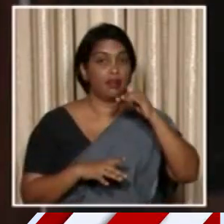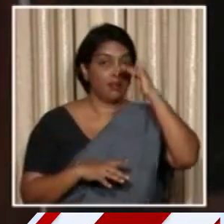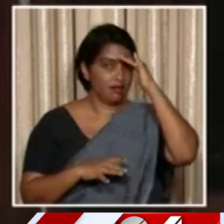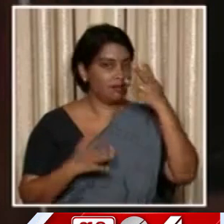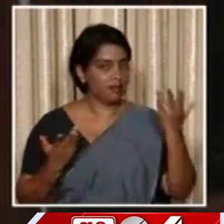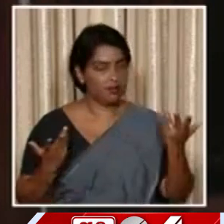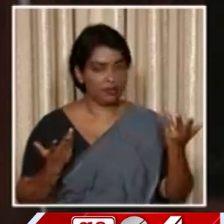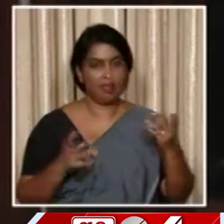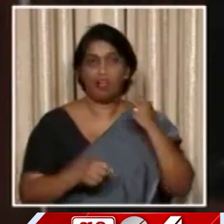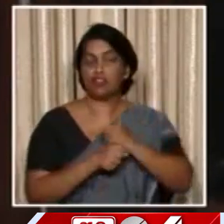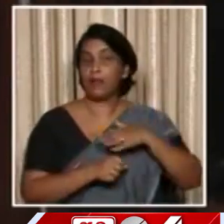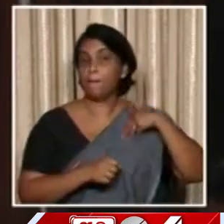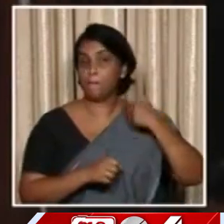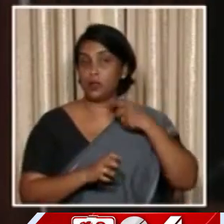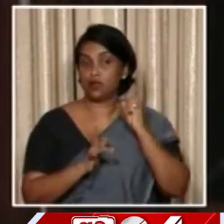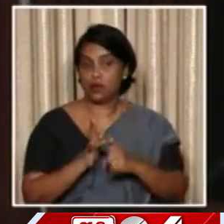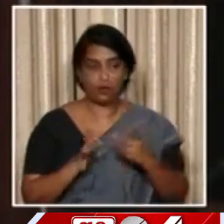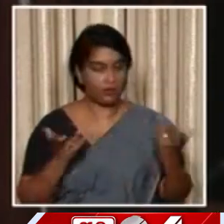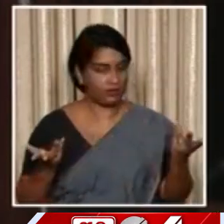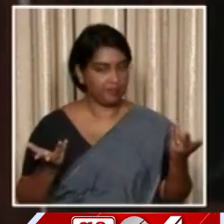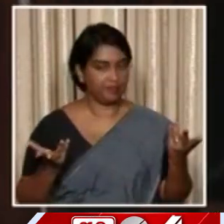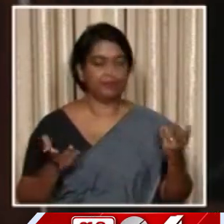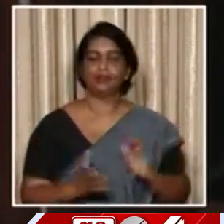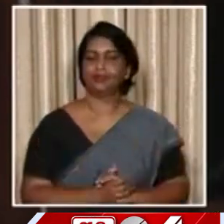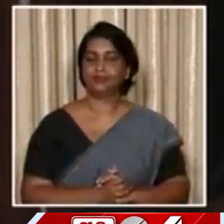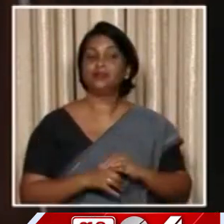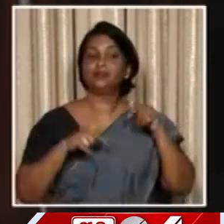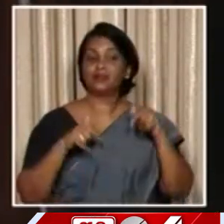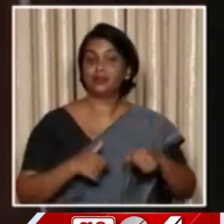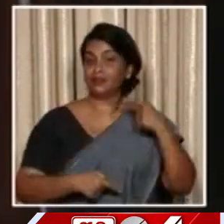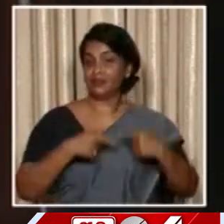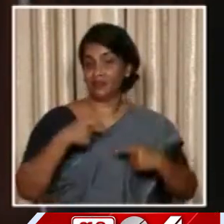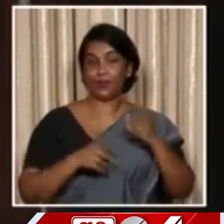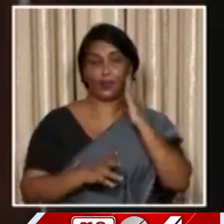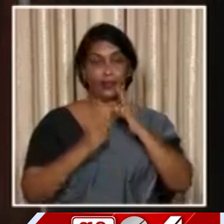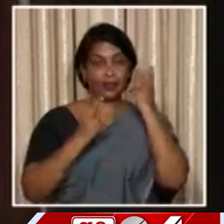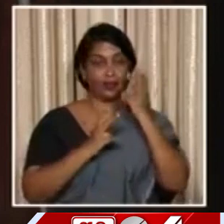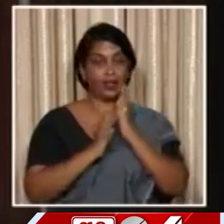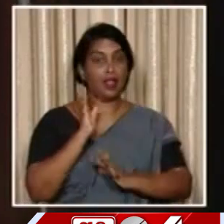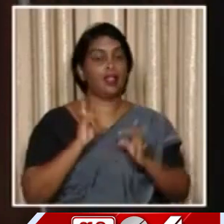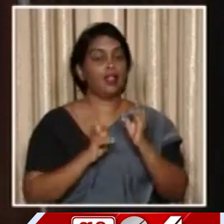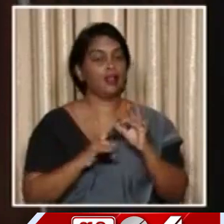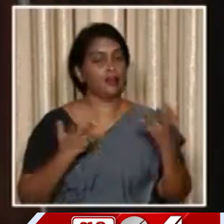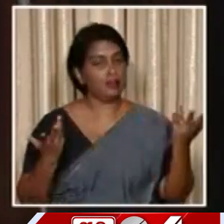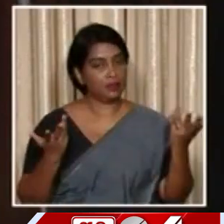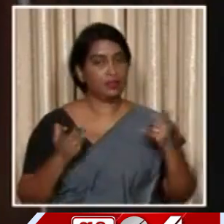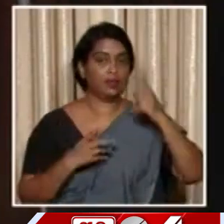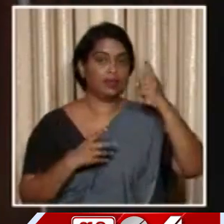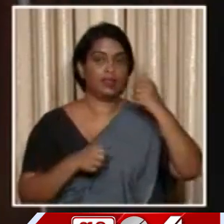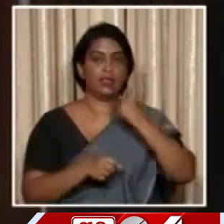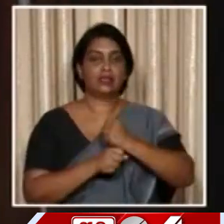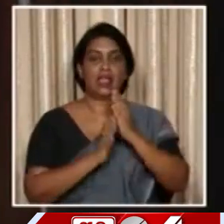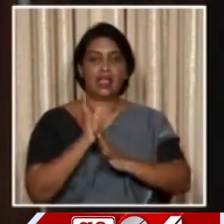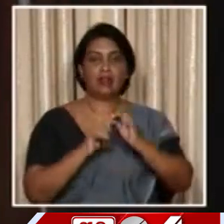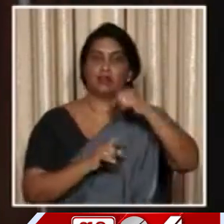सभानायकतुमाने आंडुपाक्षी प्रधान संविधायकतुमाने अद विवाद संचारक अत्यंश मेत्तुमाने नियोज्य राज्य में